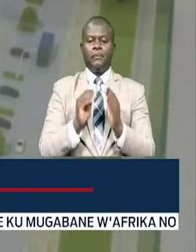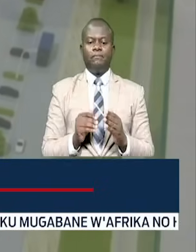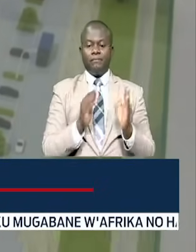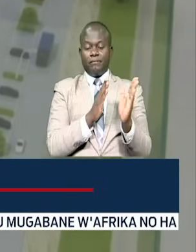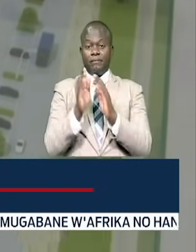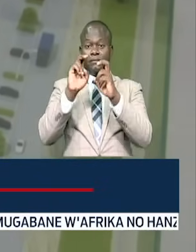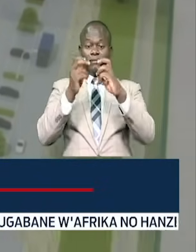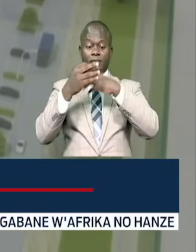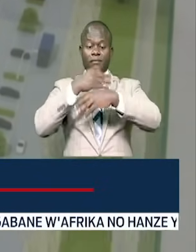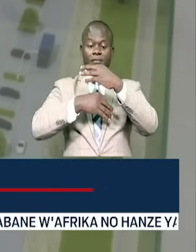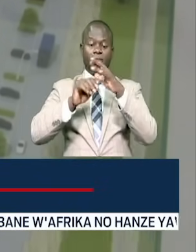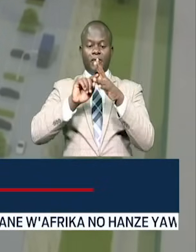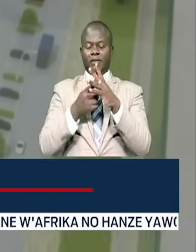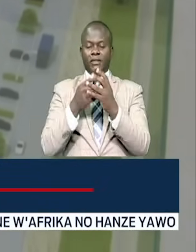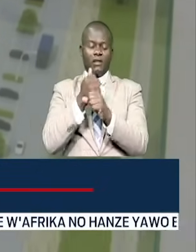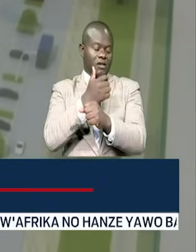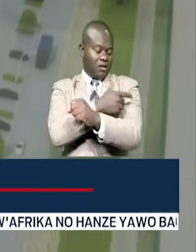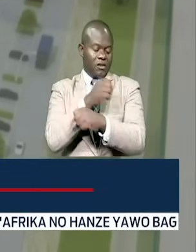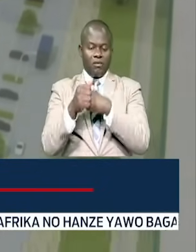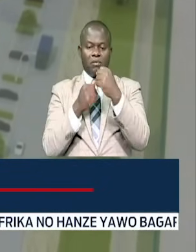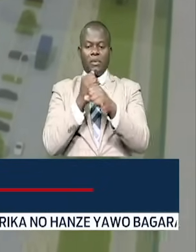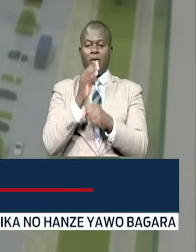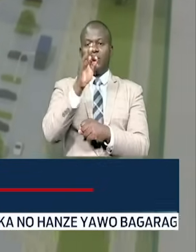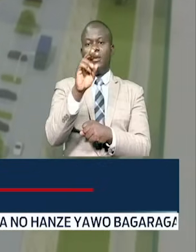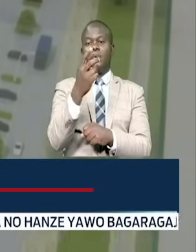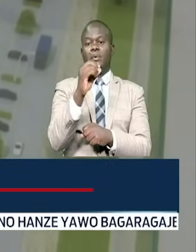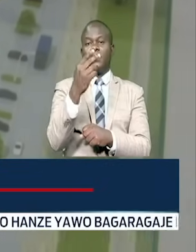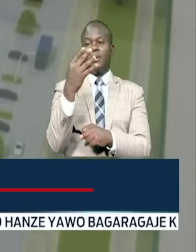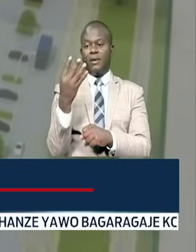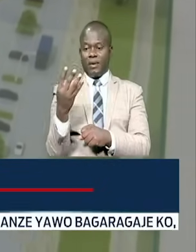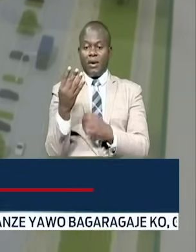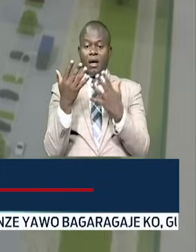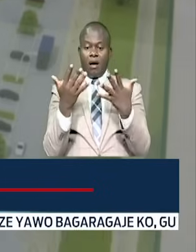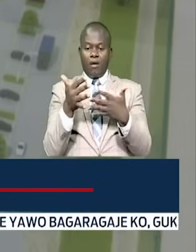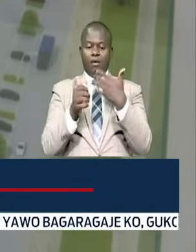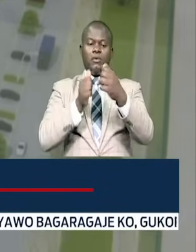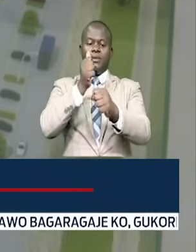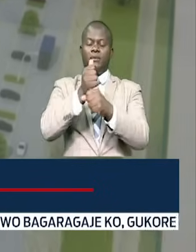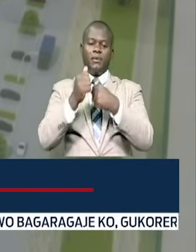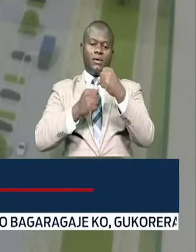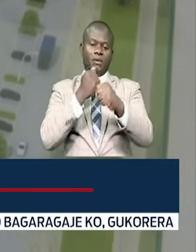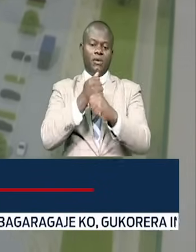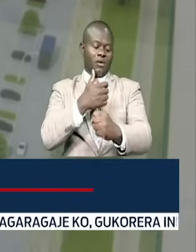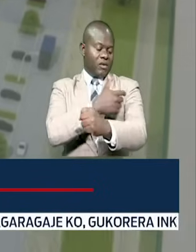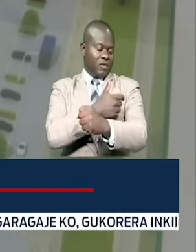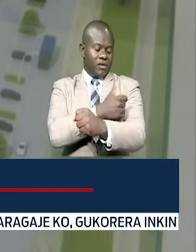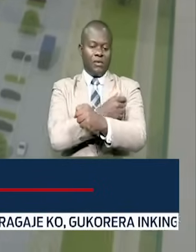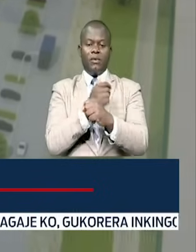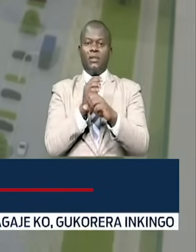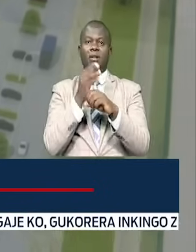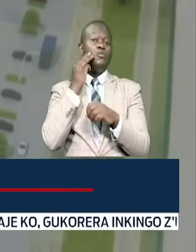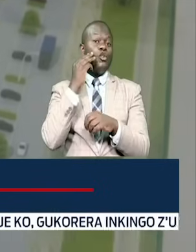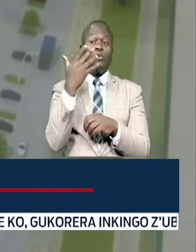ruganda ruzatangira gukora inkingo mu mwaka utaha wa 2024, aho buri mwaka ruzajya rukora doze miliyoni 50